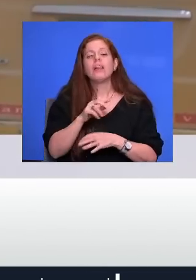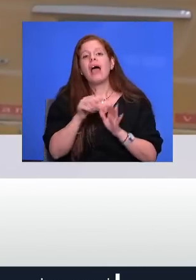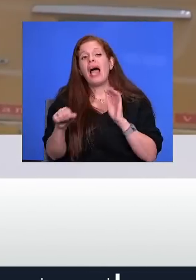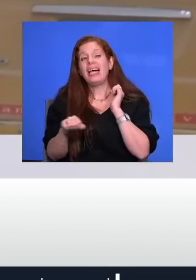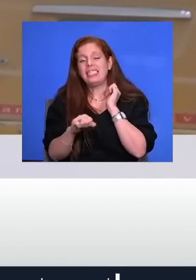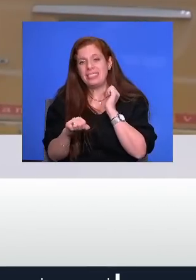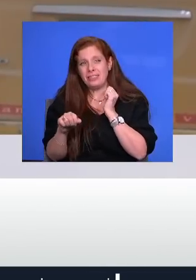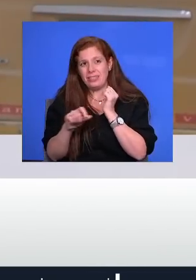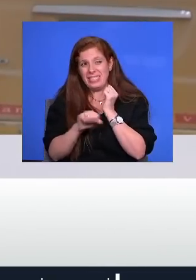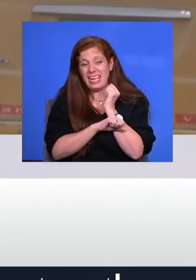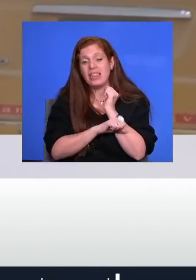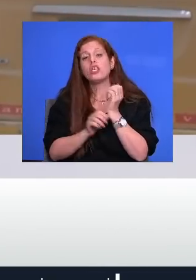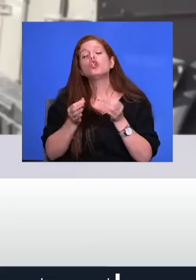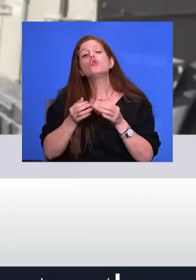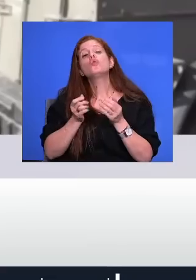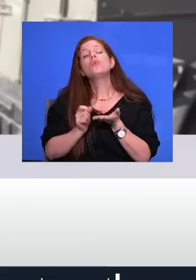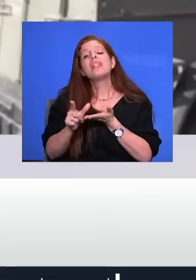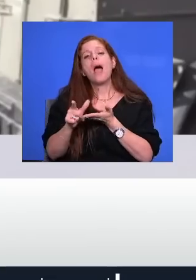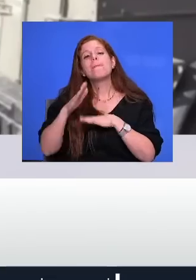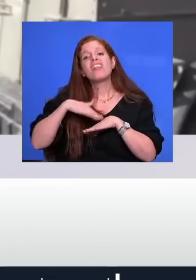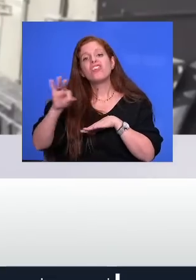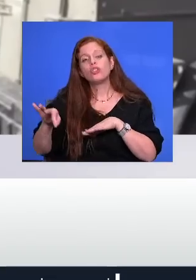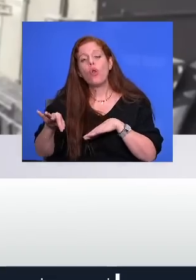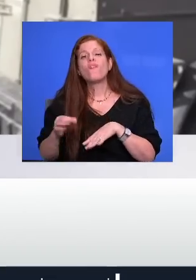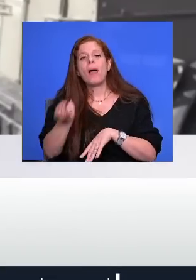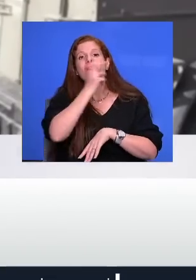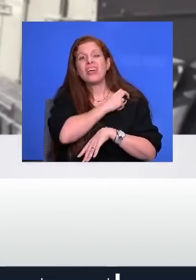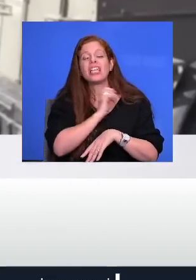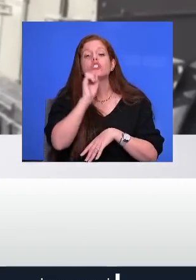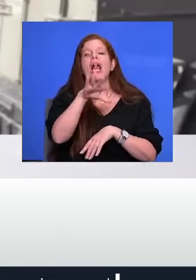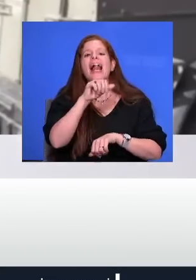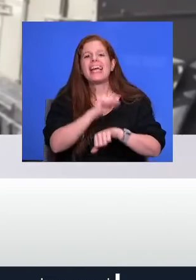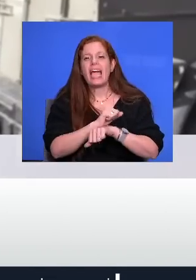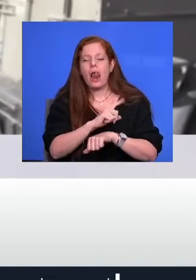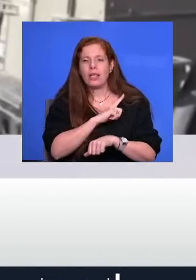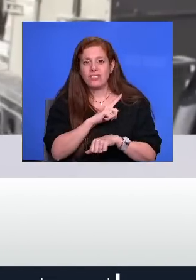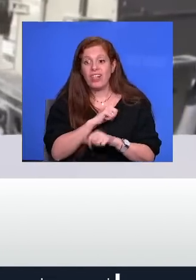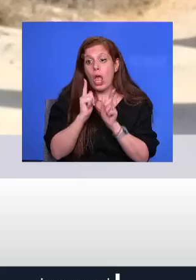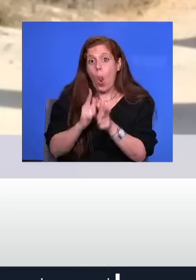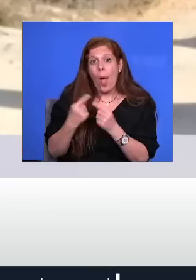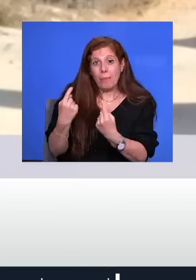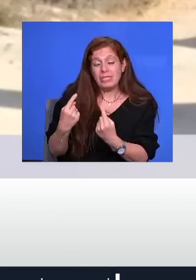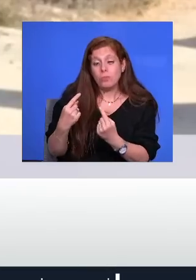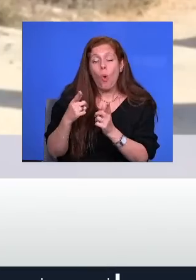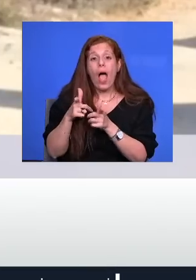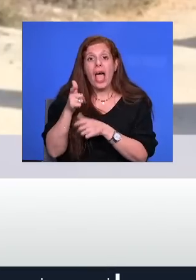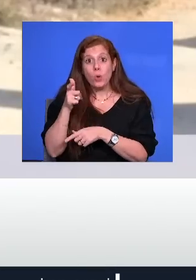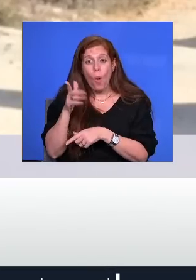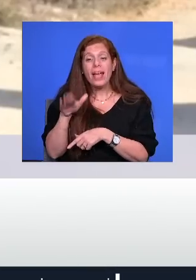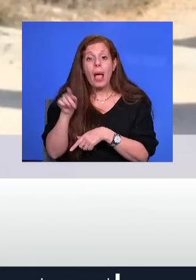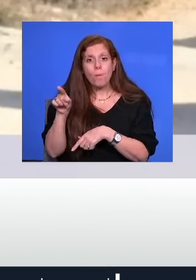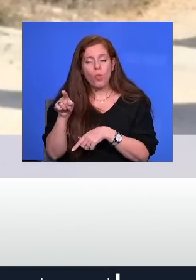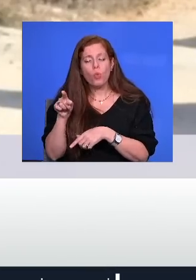מתפקידו, ומפקד הפלוגה נשלח לכלא הצבאי. הלוחם עצמו, היורה, גם הוא